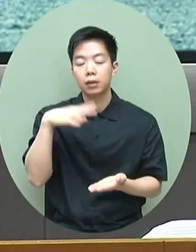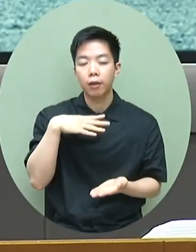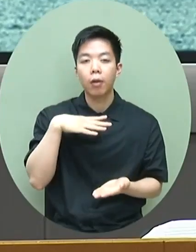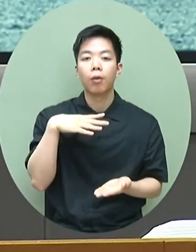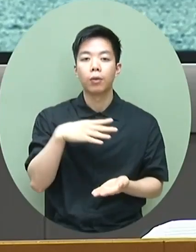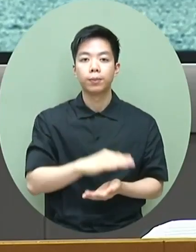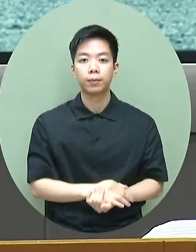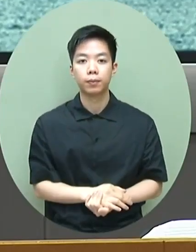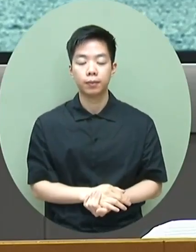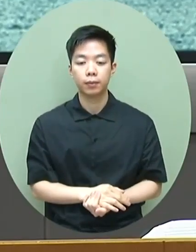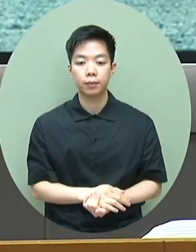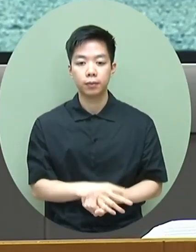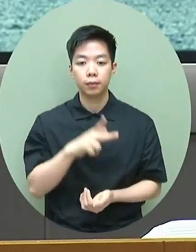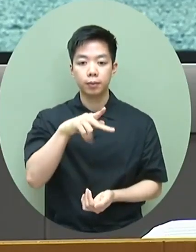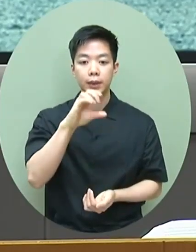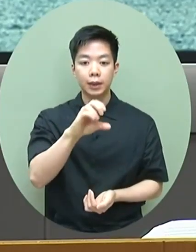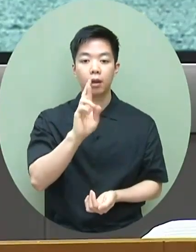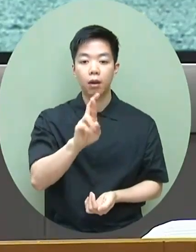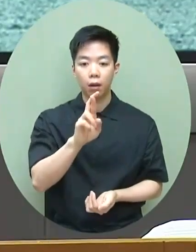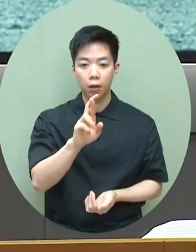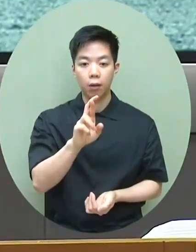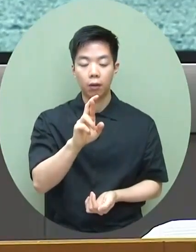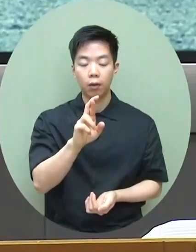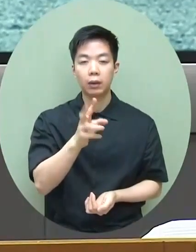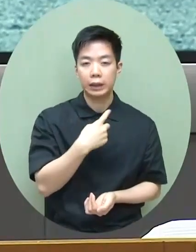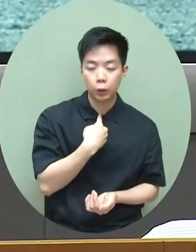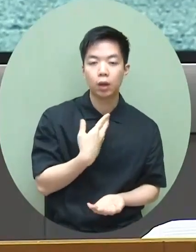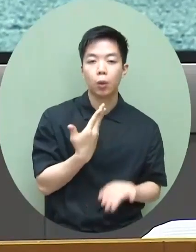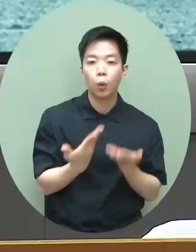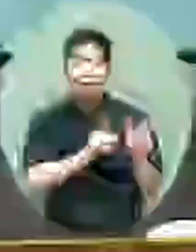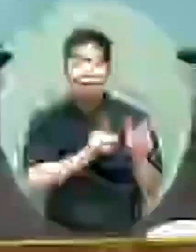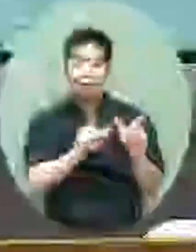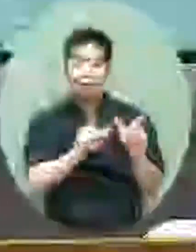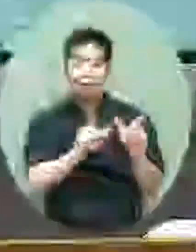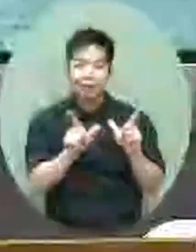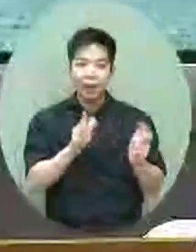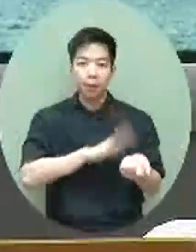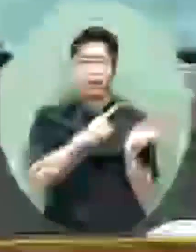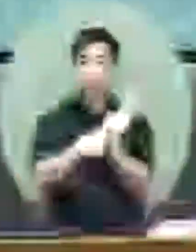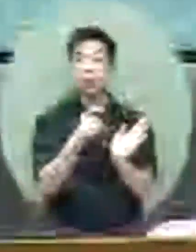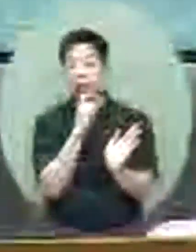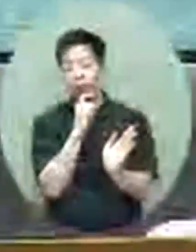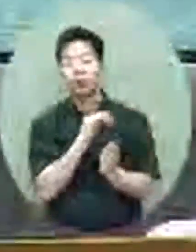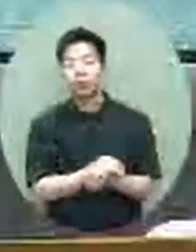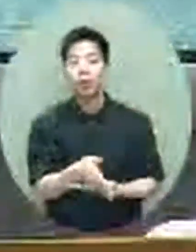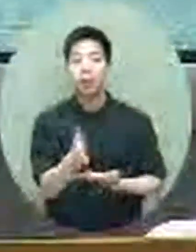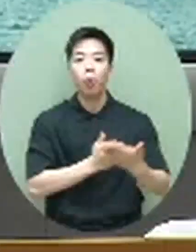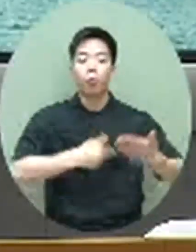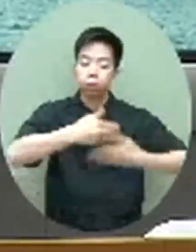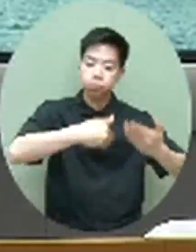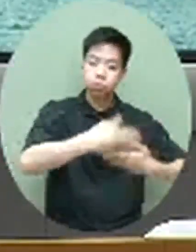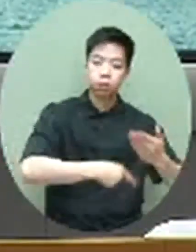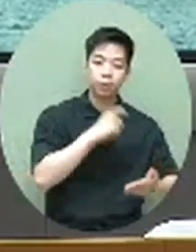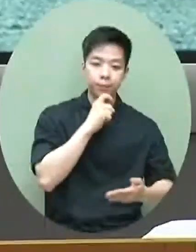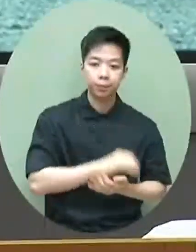酸，或者係佢可能有病徵咁。咁有啲咧，我哋都喺度跟進緊。咁嗰5個入邊咧，有一個咧都係新開學，即係上